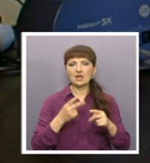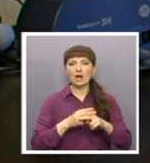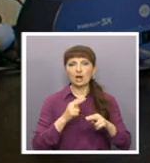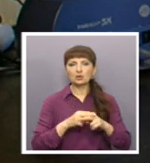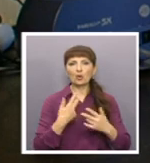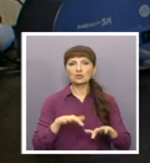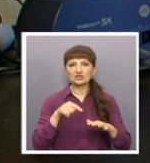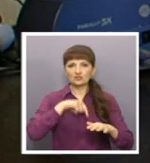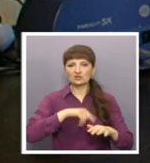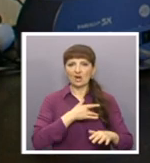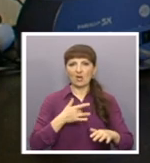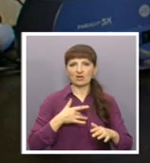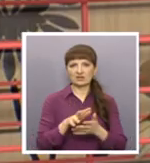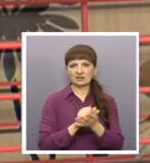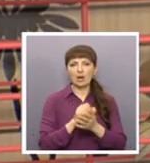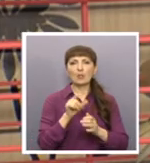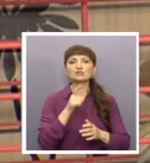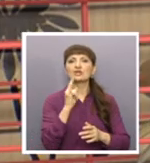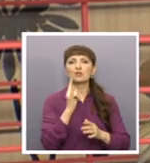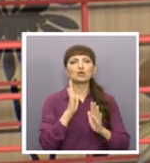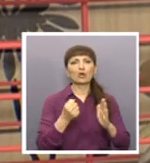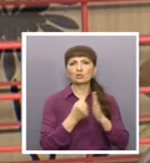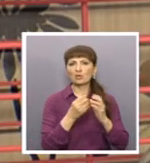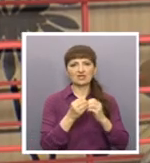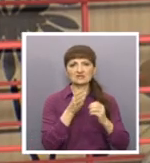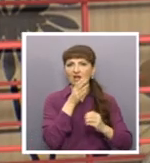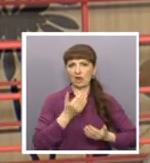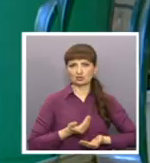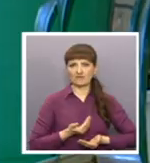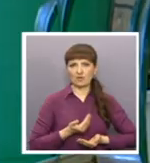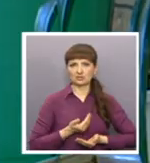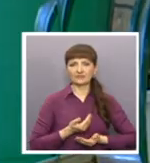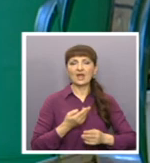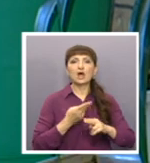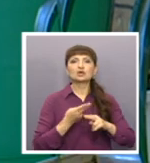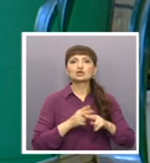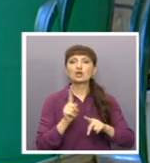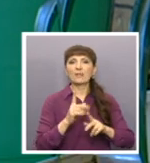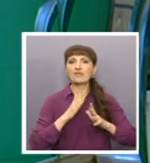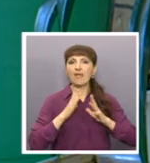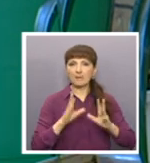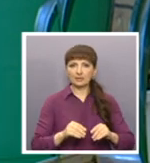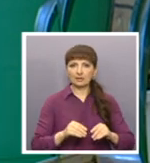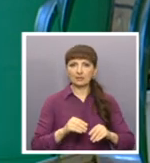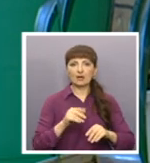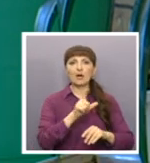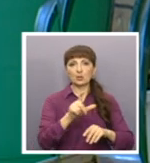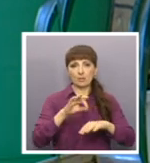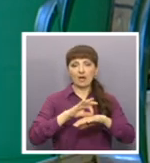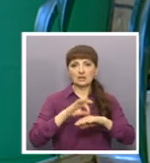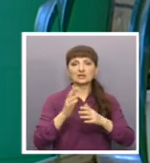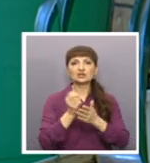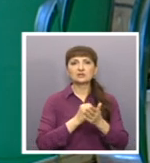буквально съедают орган. Тогда ребенок может дожить лишь до 10 лет. Для того, чтобы этого не было, больные должны